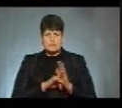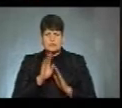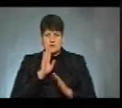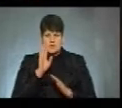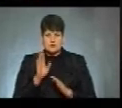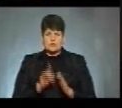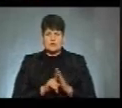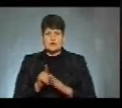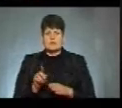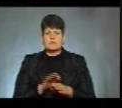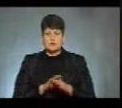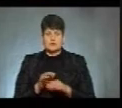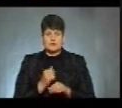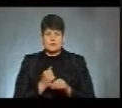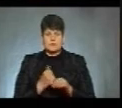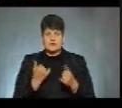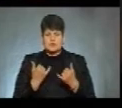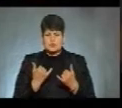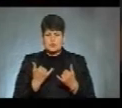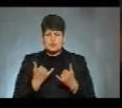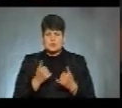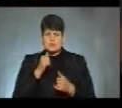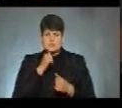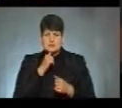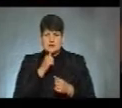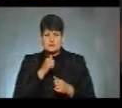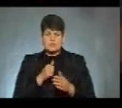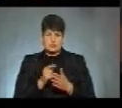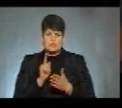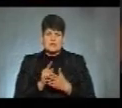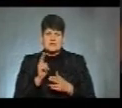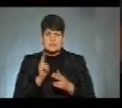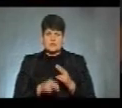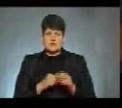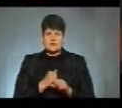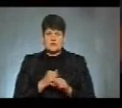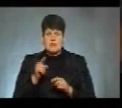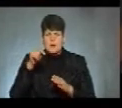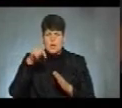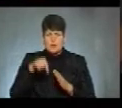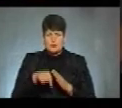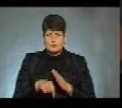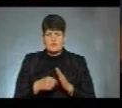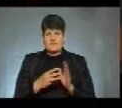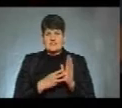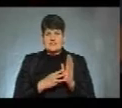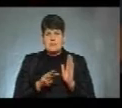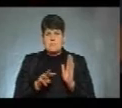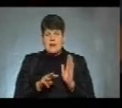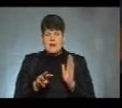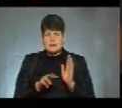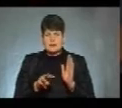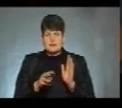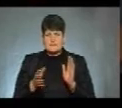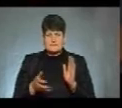виконання робіт. Надіємося, що ми сьогодні, завтра, в крайньому випадку, завершимо, тому що там глибина до 8 метрів, те, що